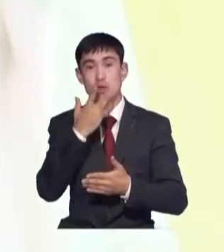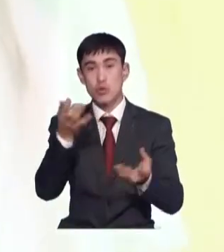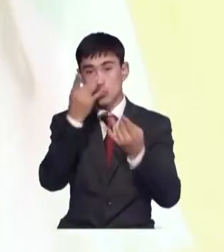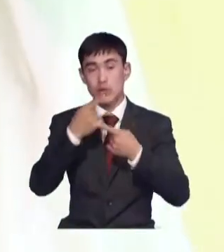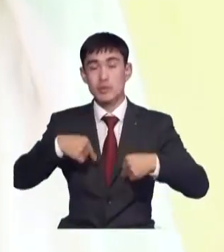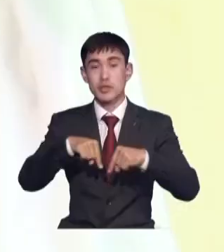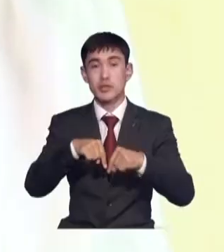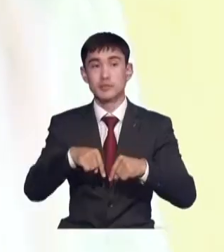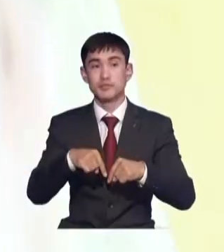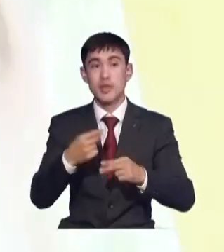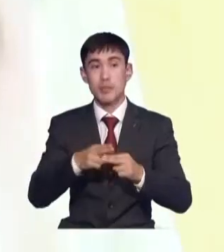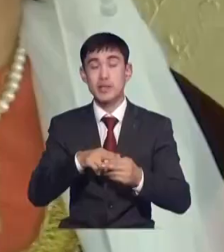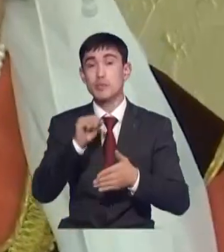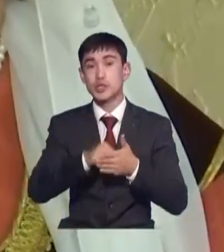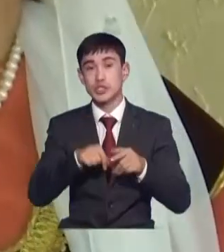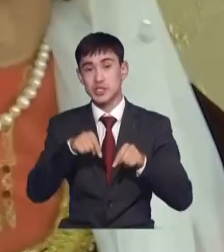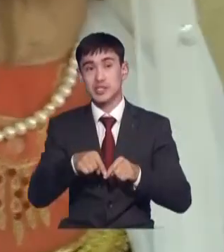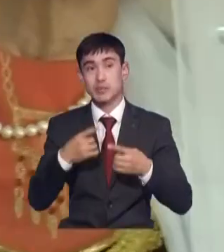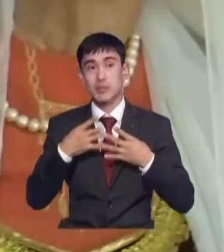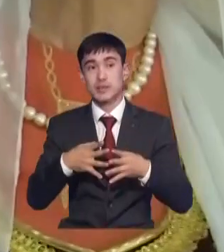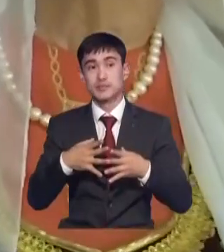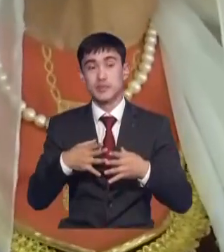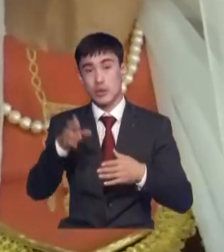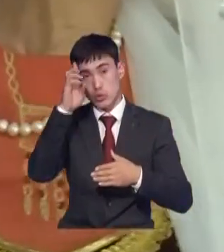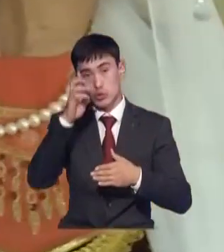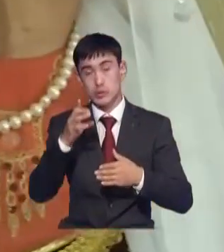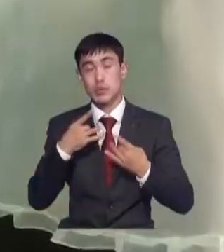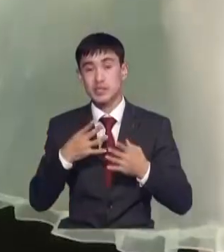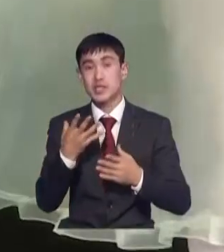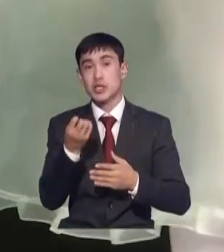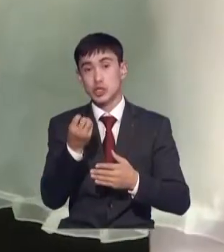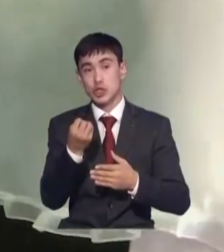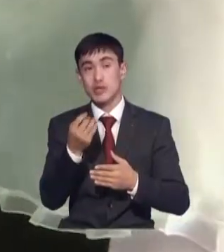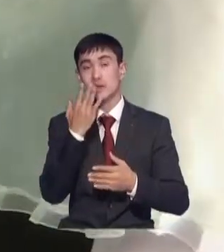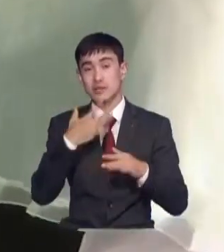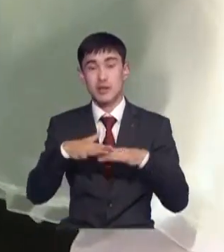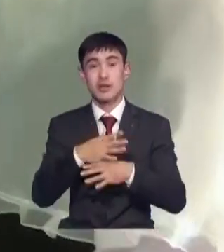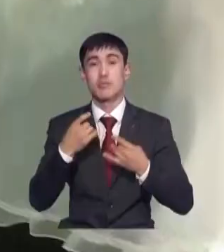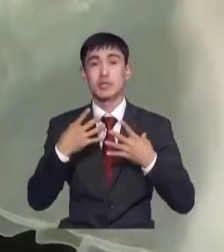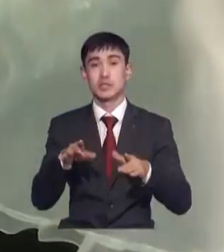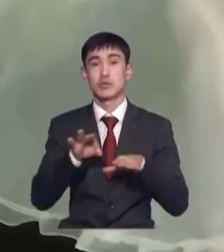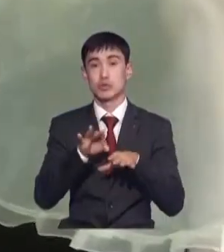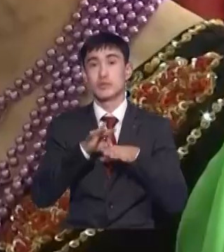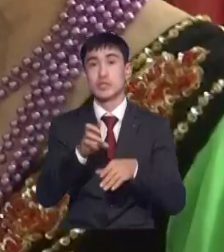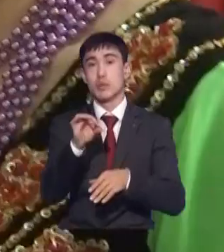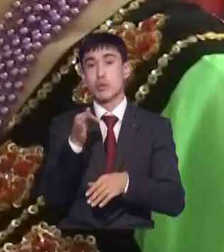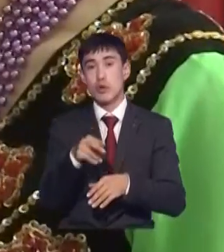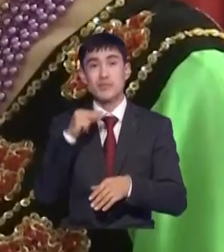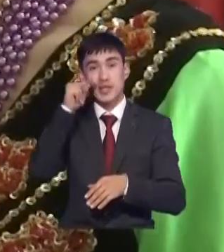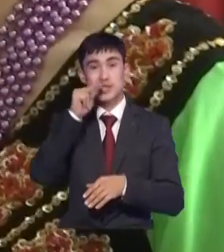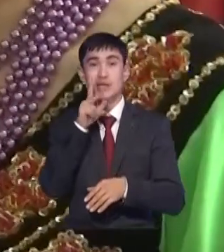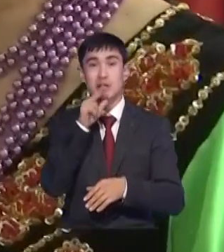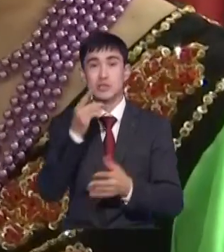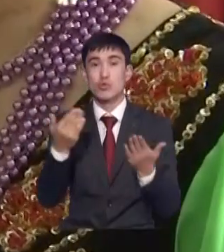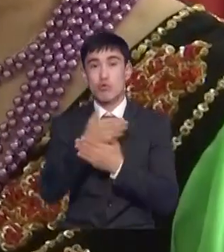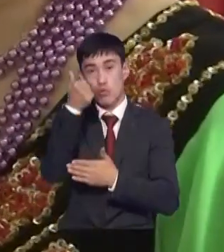этнокультурных объединений. Именно по этой причине здесь отмечают не только государственные праздники, но также национальные торжества. Сабантуй, китайский и корейский